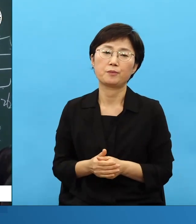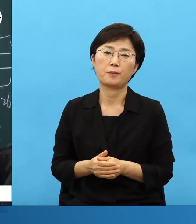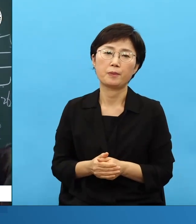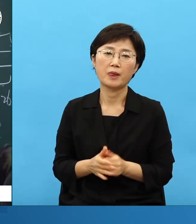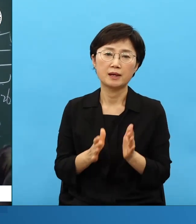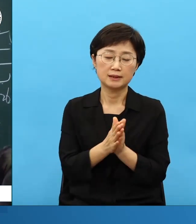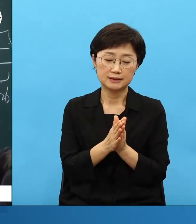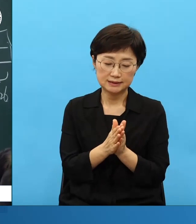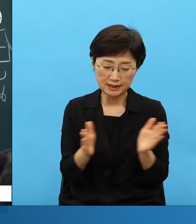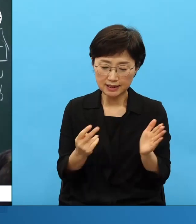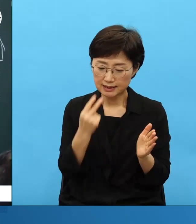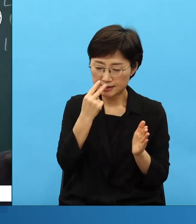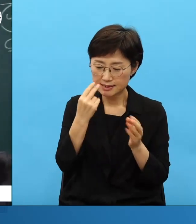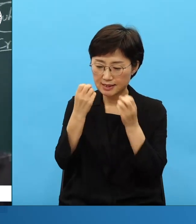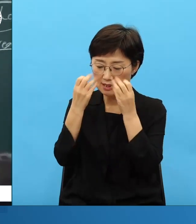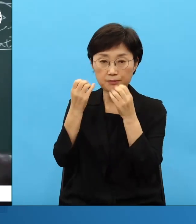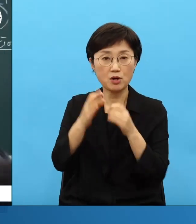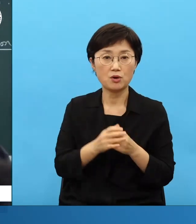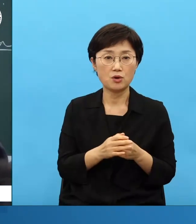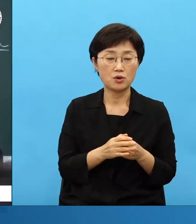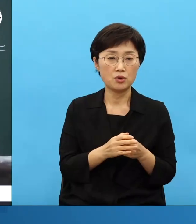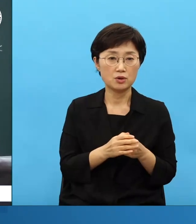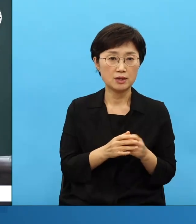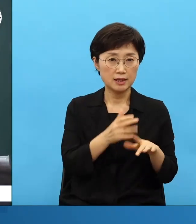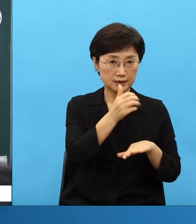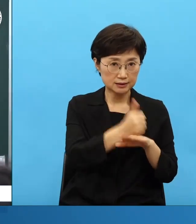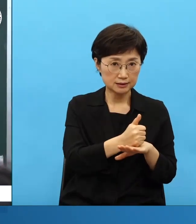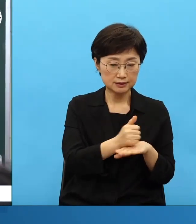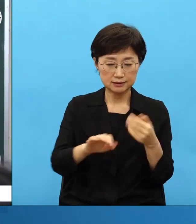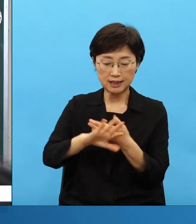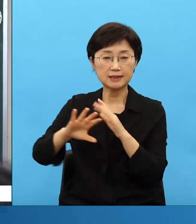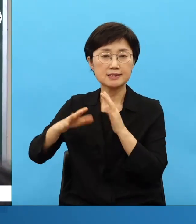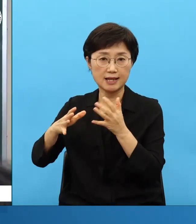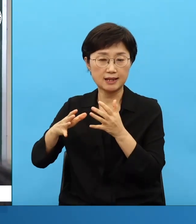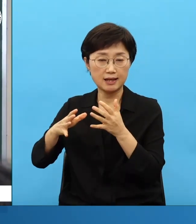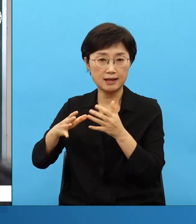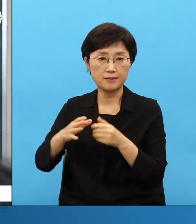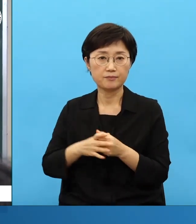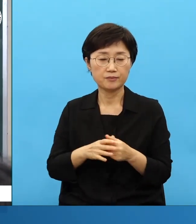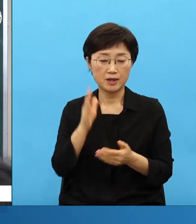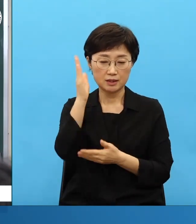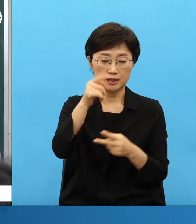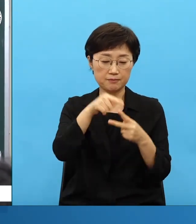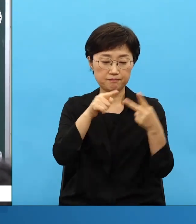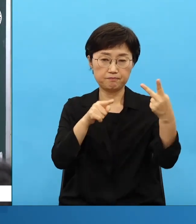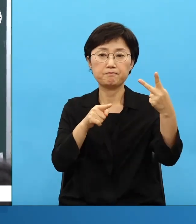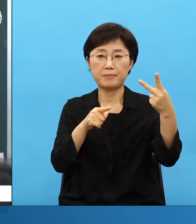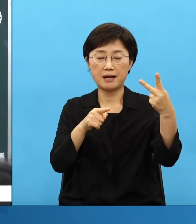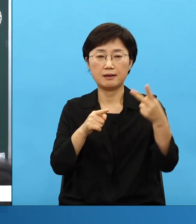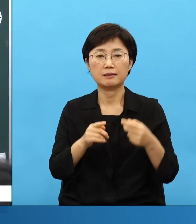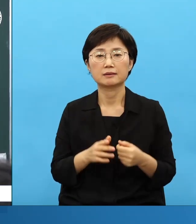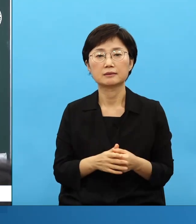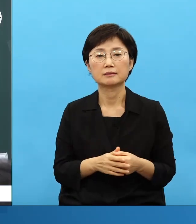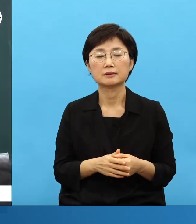시작, 새 생명, 끝, 다른 세계 재창조란 제목으로 2강의 말씀을 전했습니다.